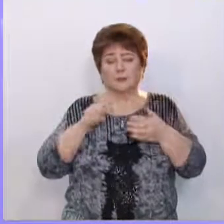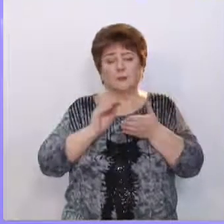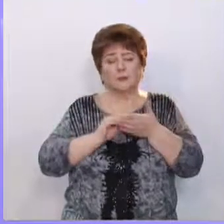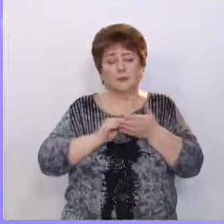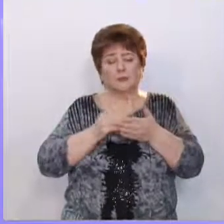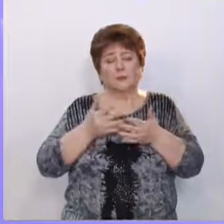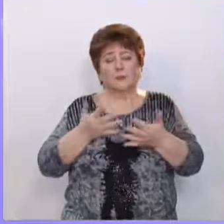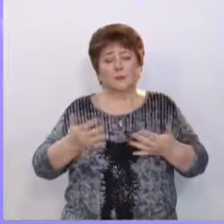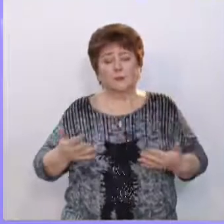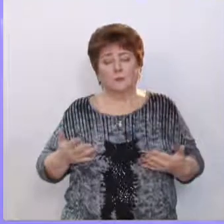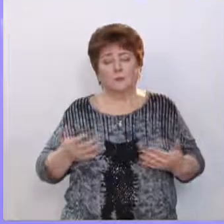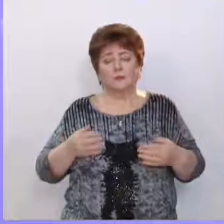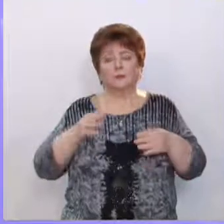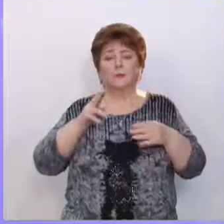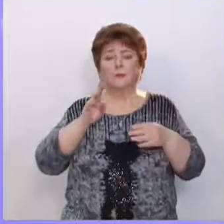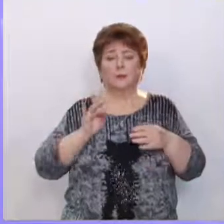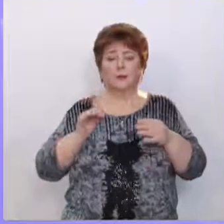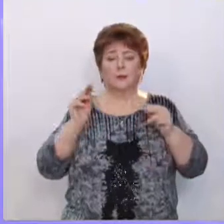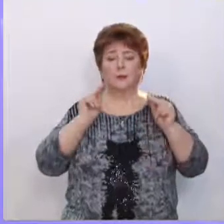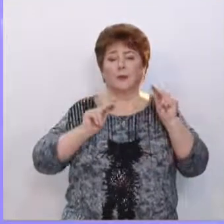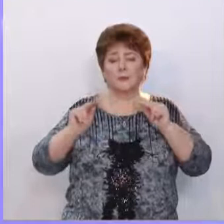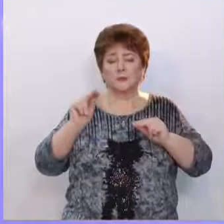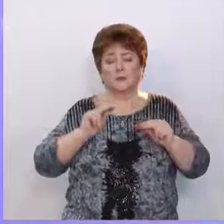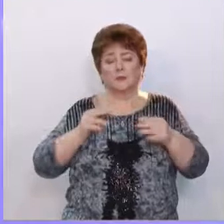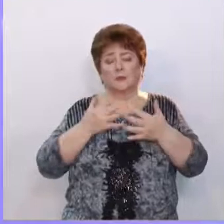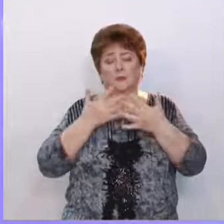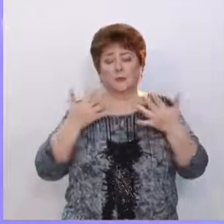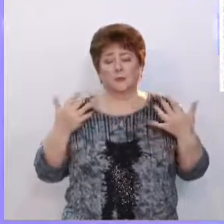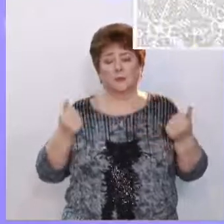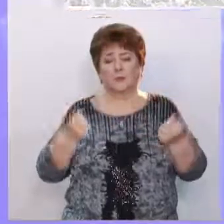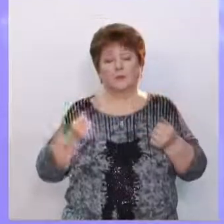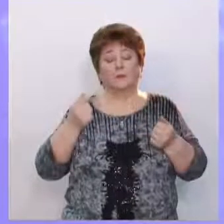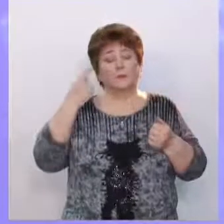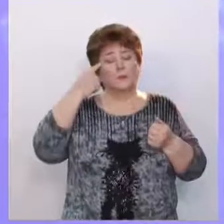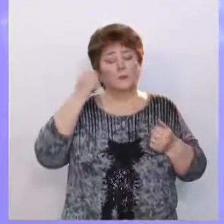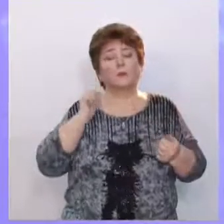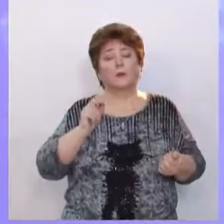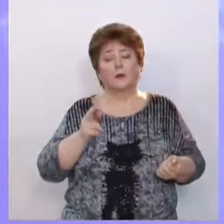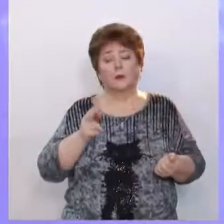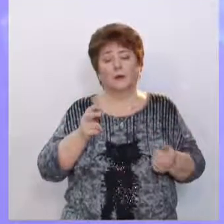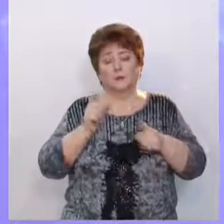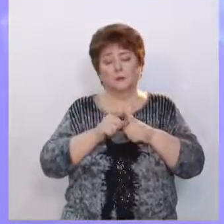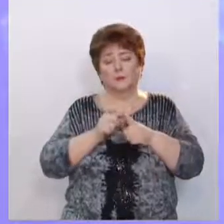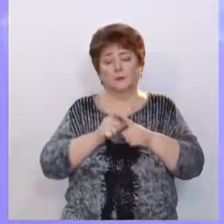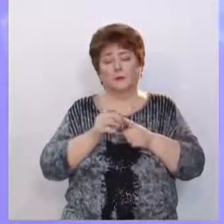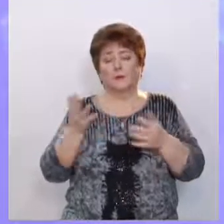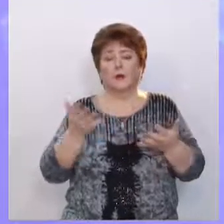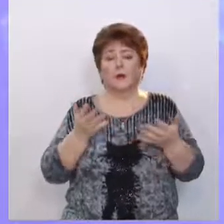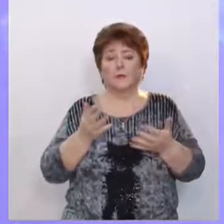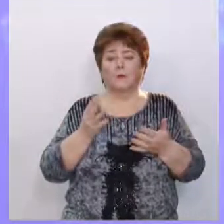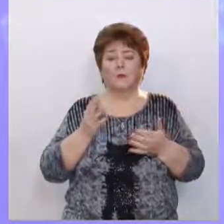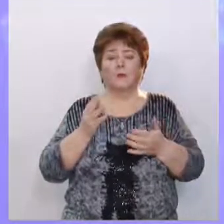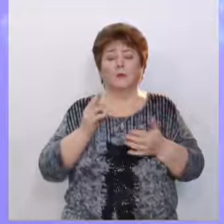часто употребляется при описании предмета? Как вы думаете, слова какой